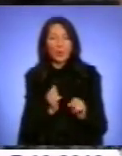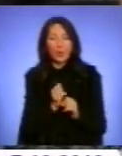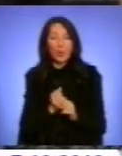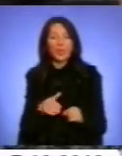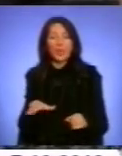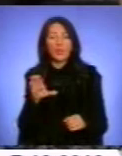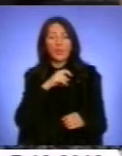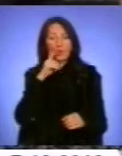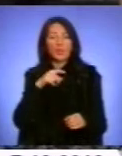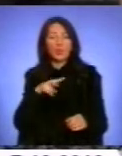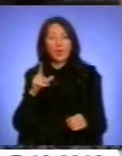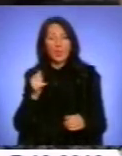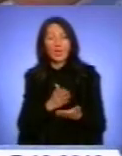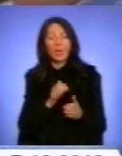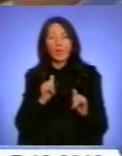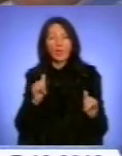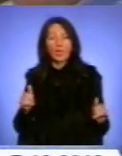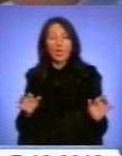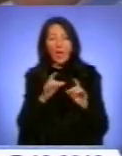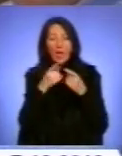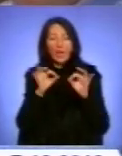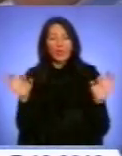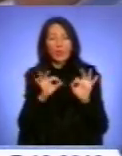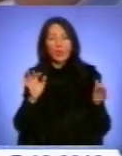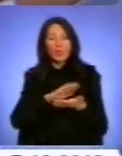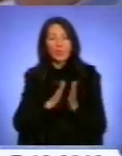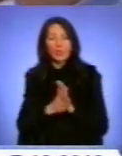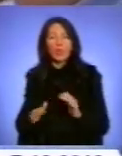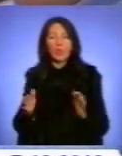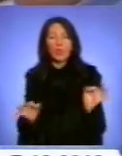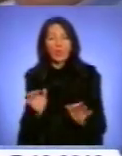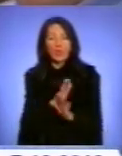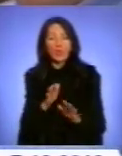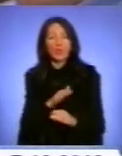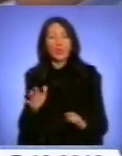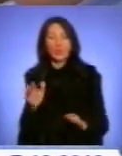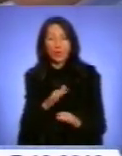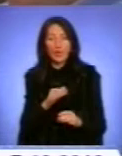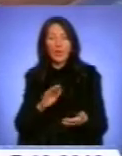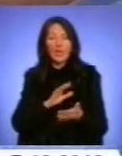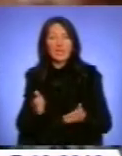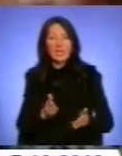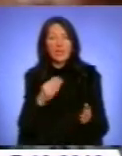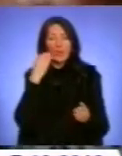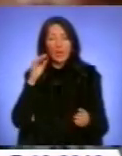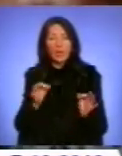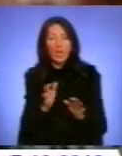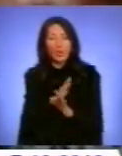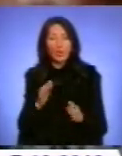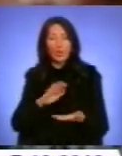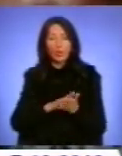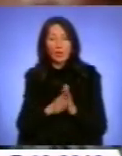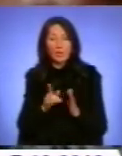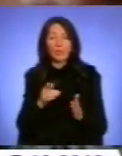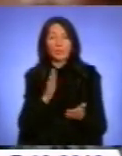ліги є поширення інформації про стан навколишнього природного середовища, шляхи поліпшення екологічної ситуації. Тому ліга видає